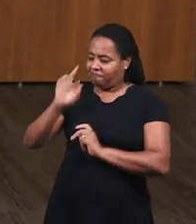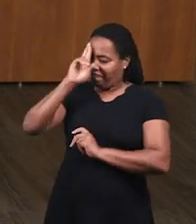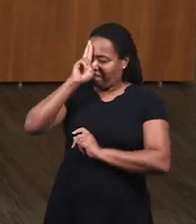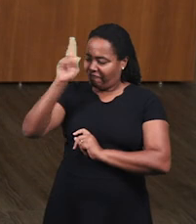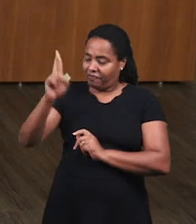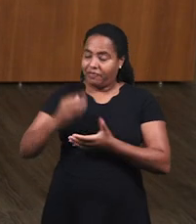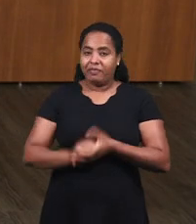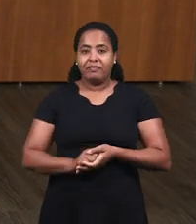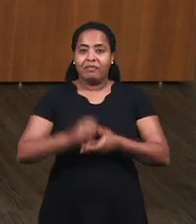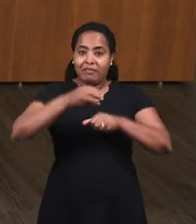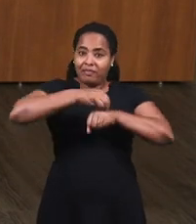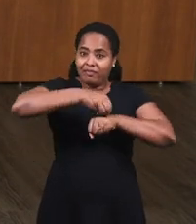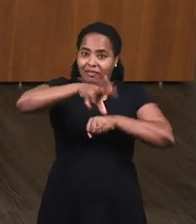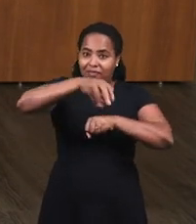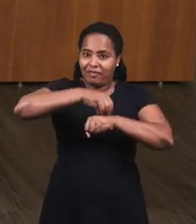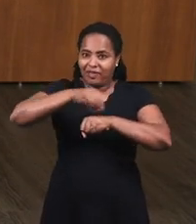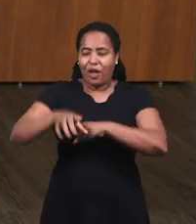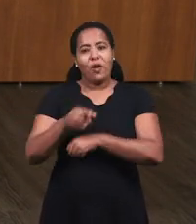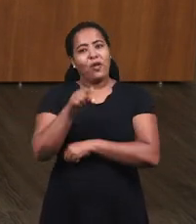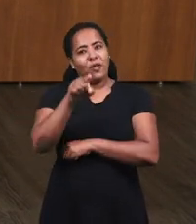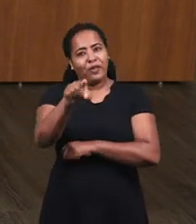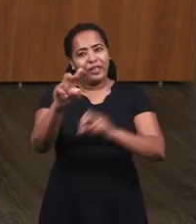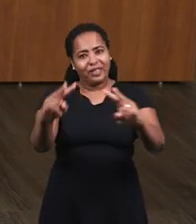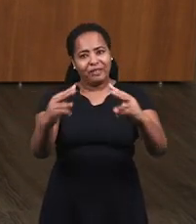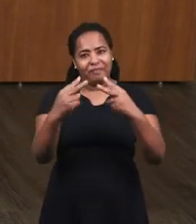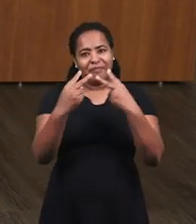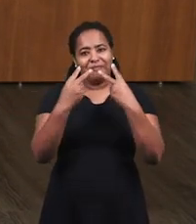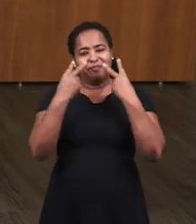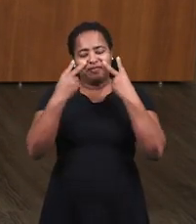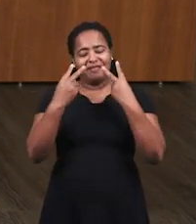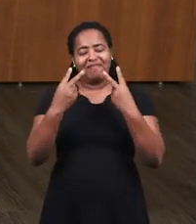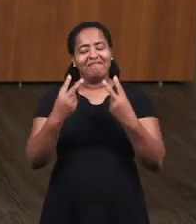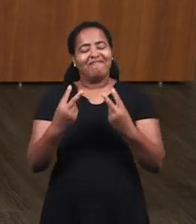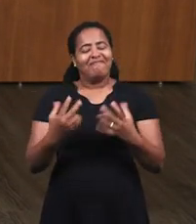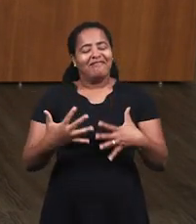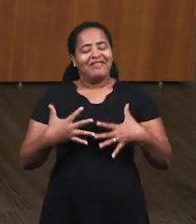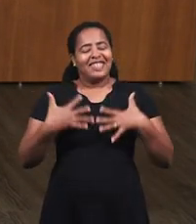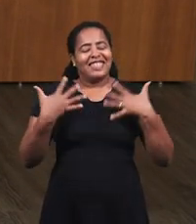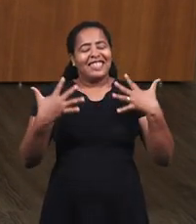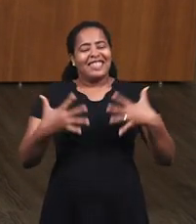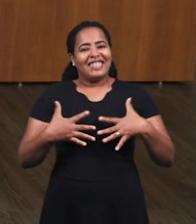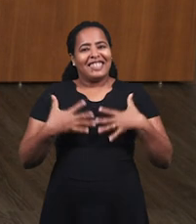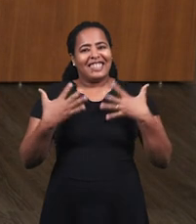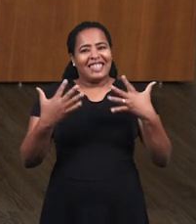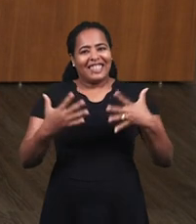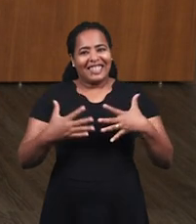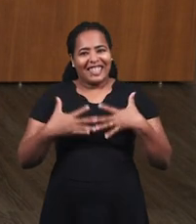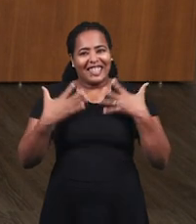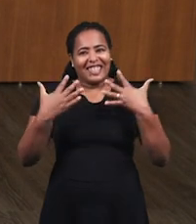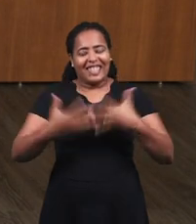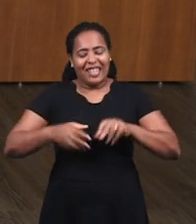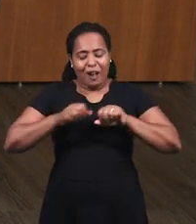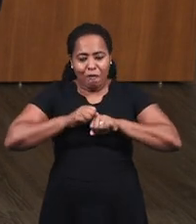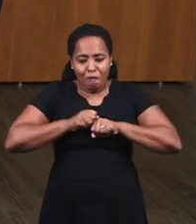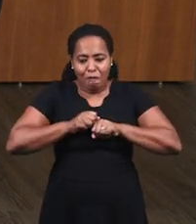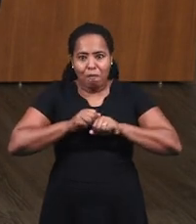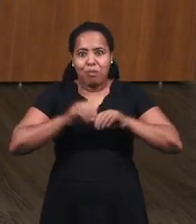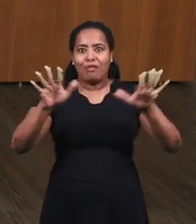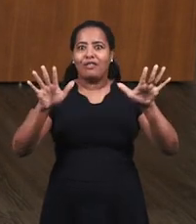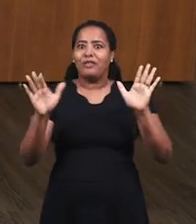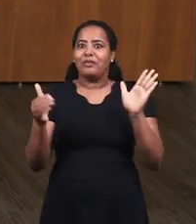Мы хотим поделиться с вами сегодня, с нашими телезрителями, о нашей